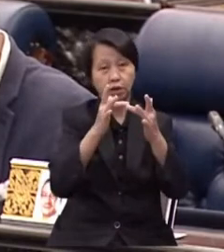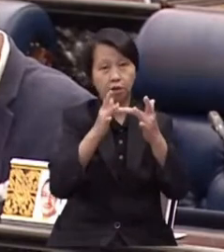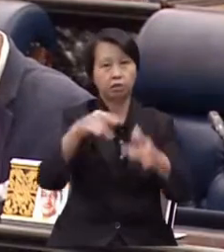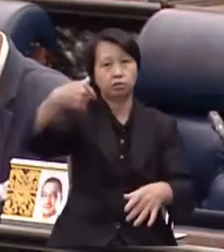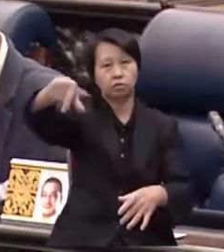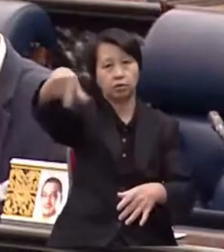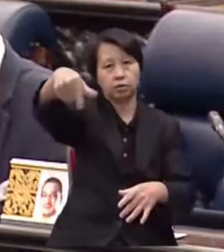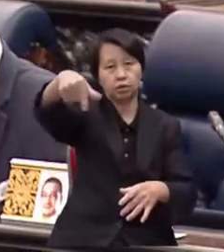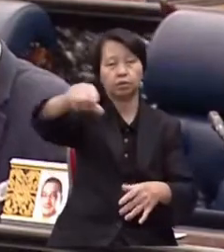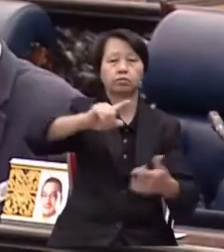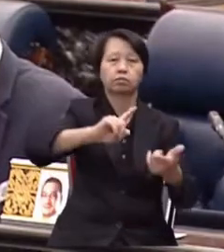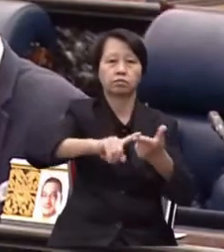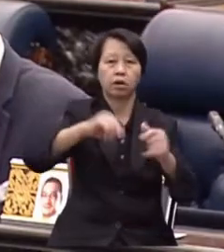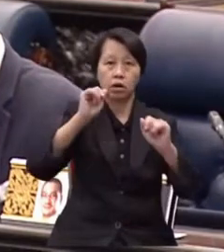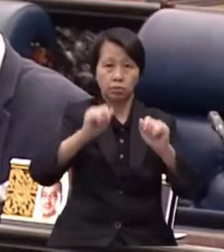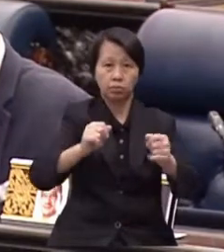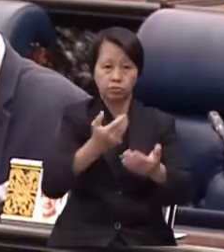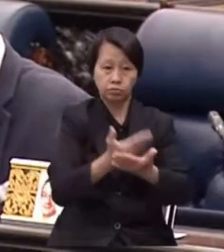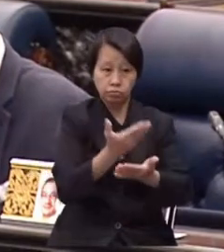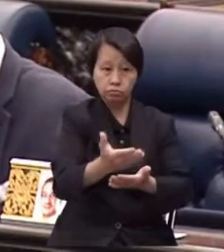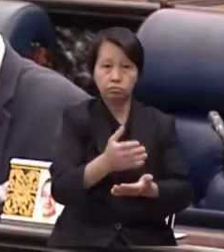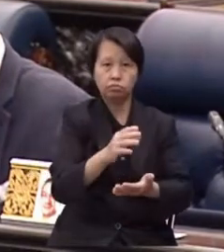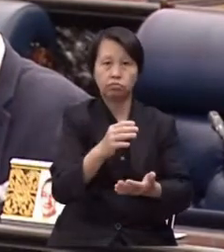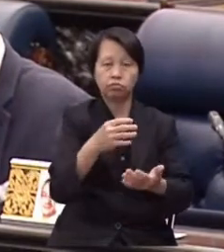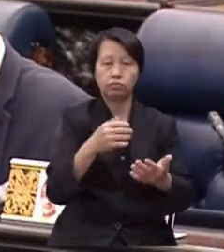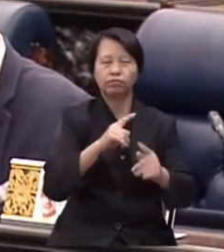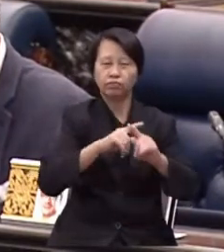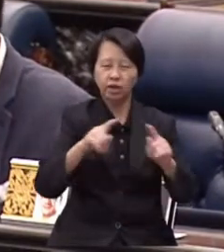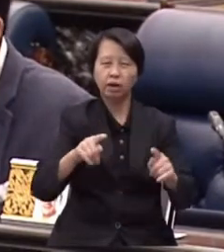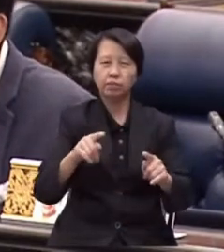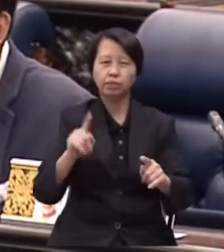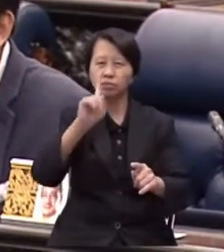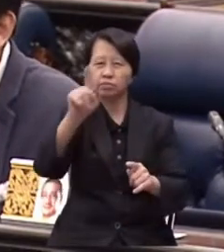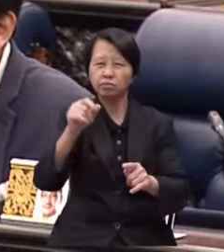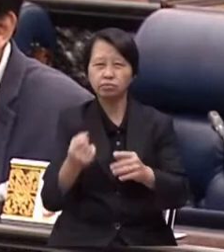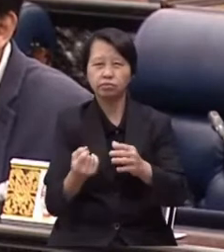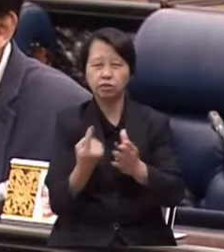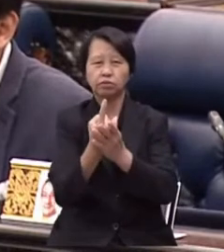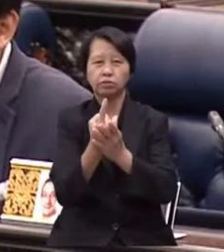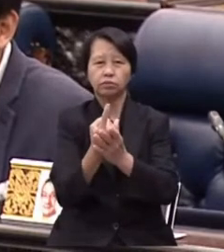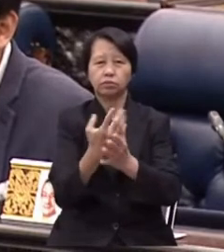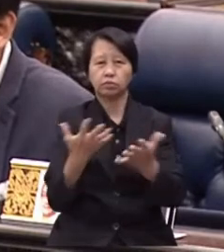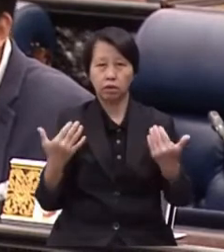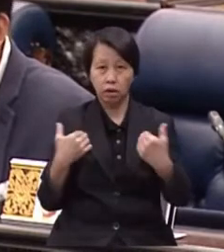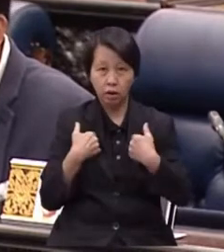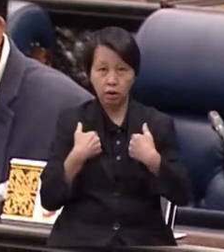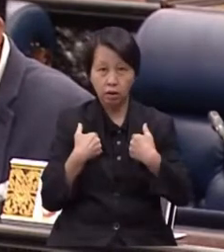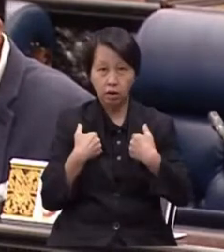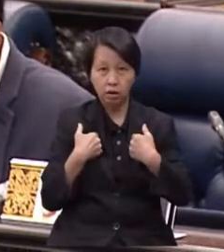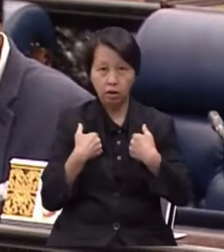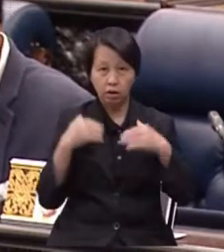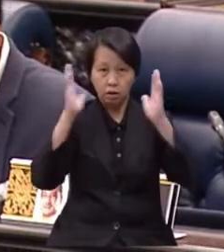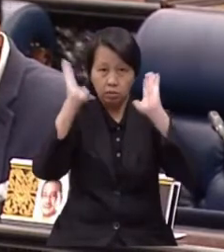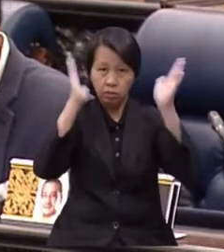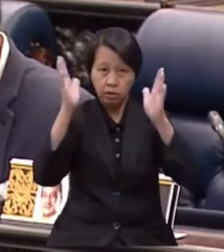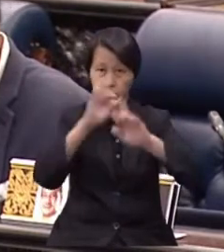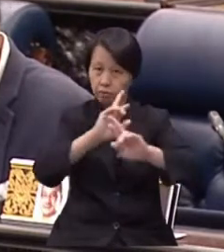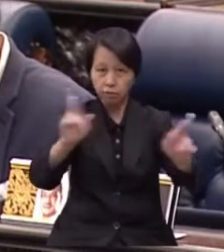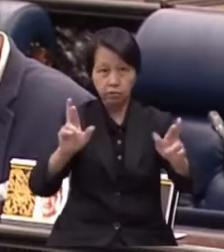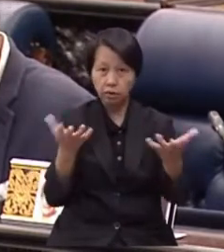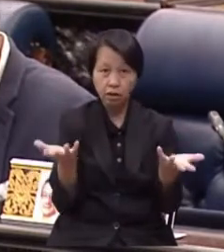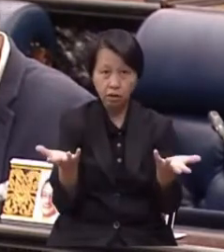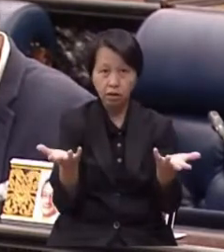ber quality mampu milik dan sebagainya tapi soal yang yang Berbangkit adalah Adakah negara kita bersedia